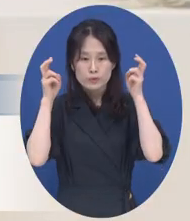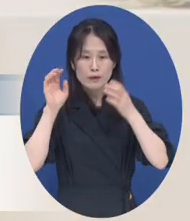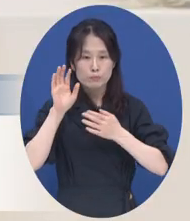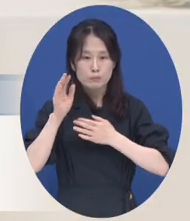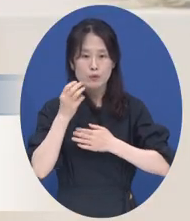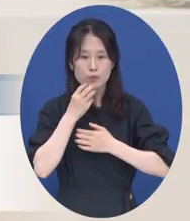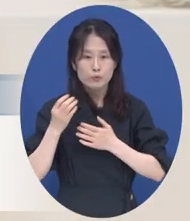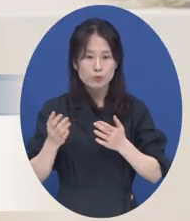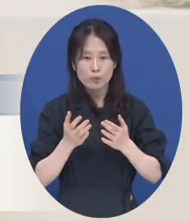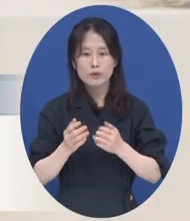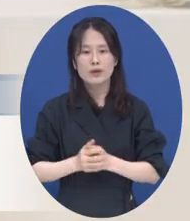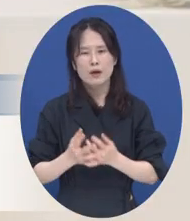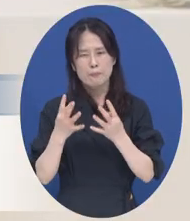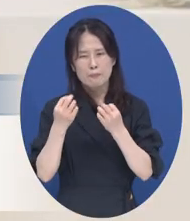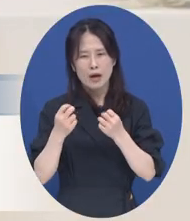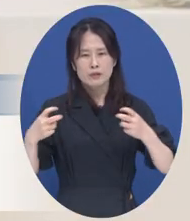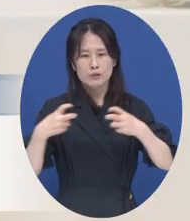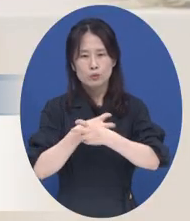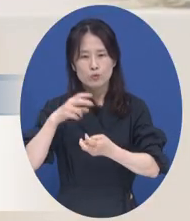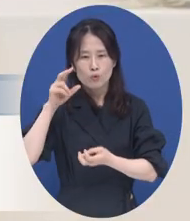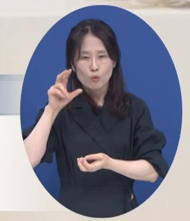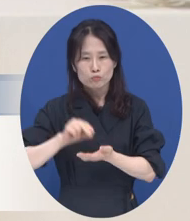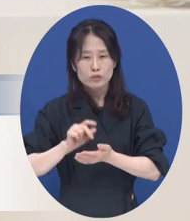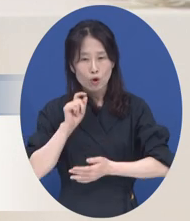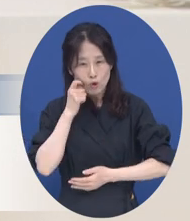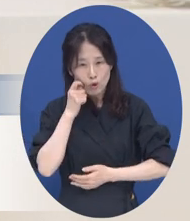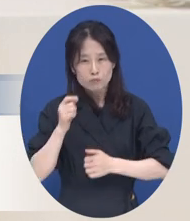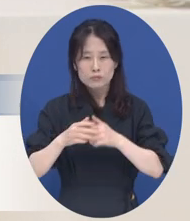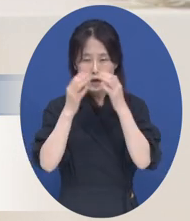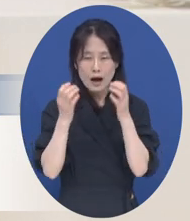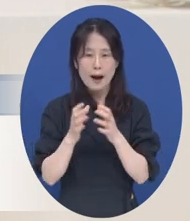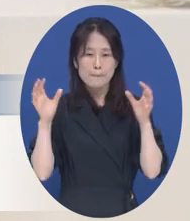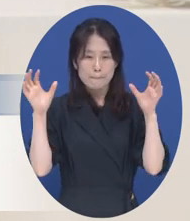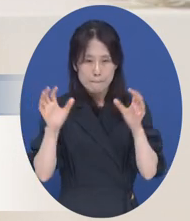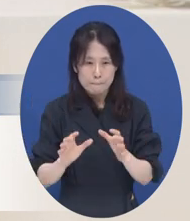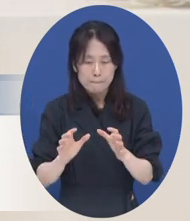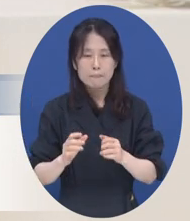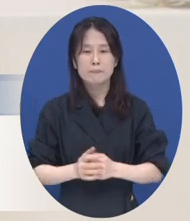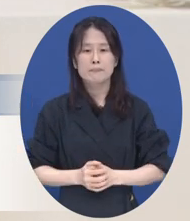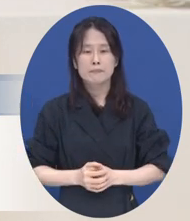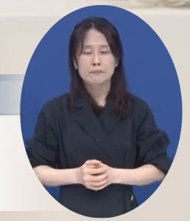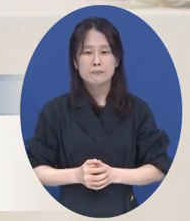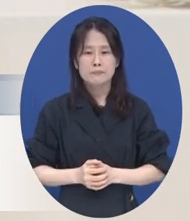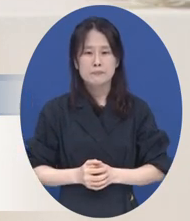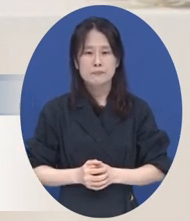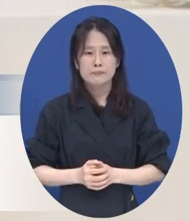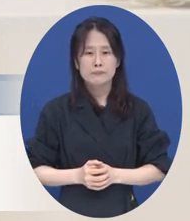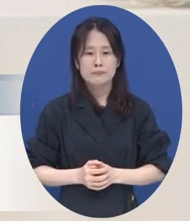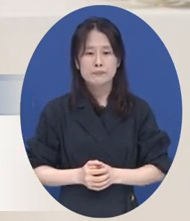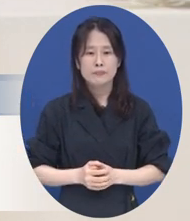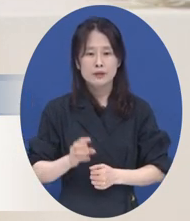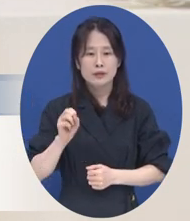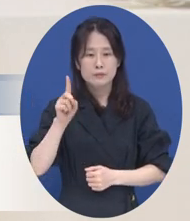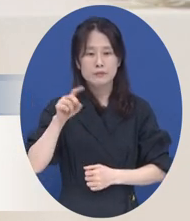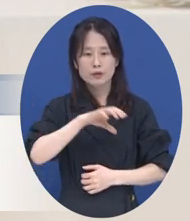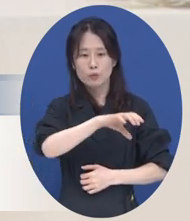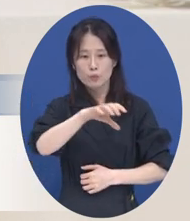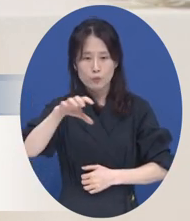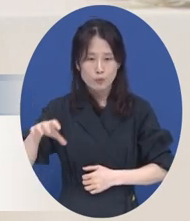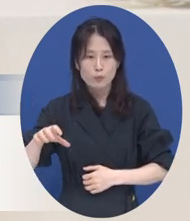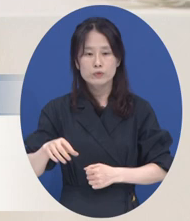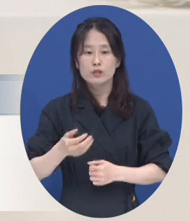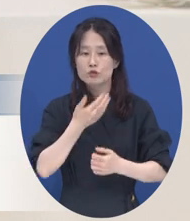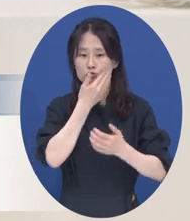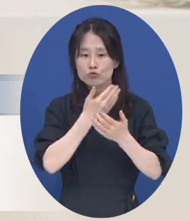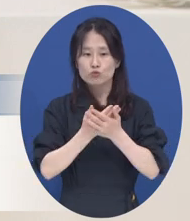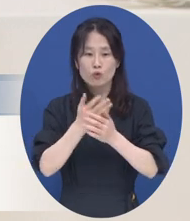경기교통공사가 앞으로 이런 경기도의 수많은 교통 난제들 이런 것들을 다또 아우르고